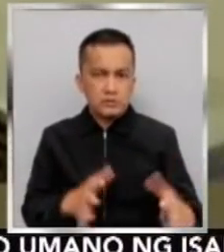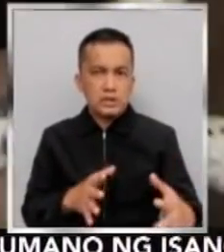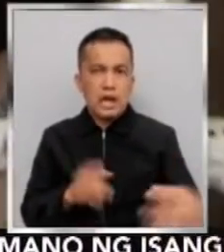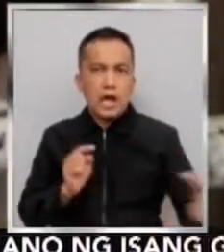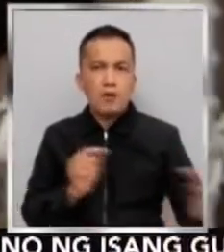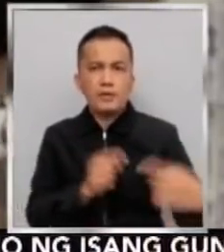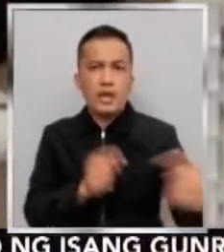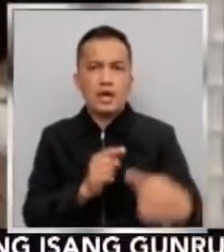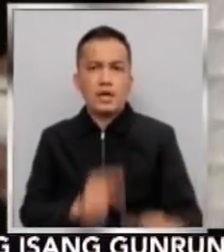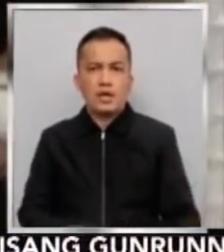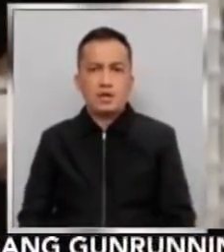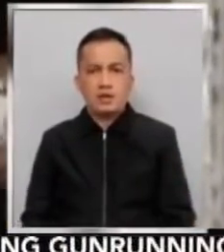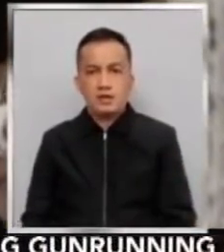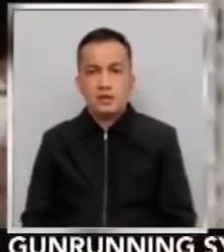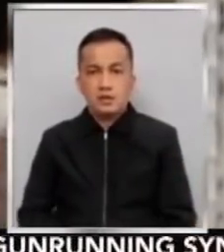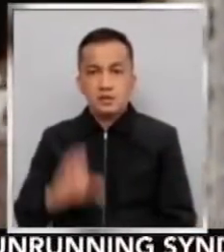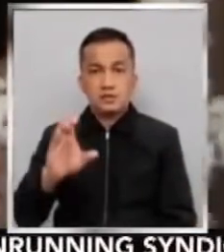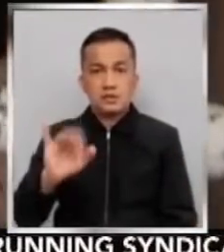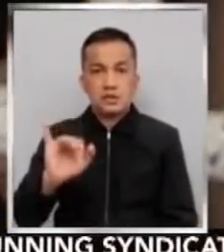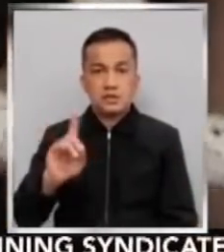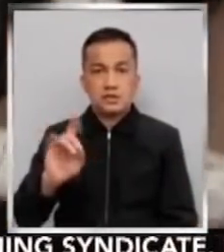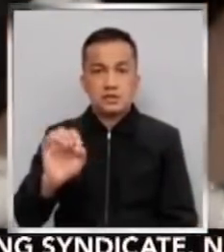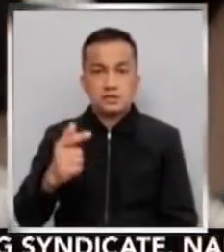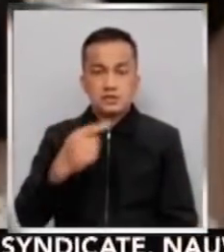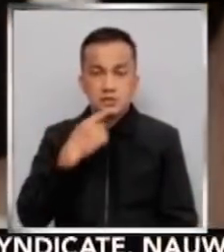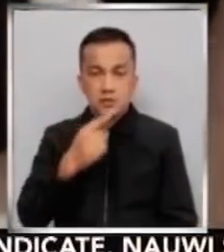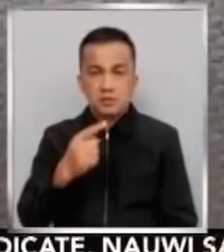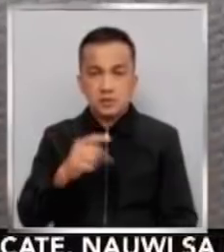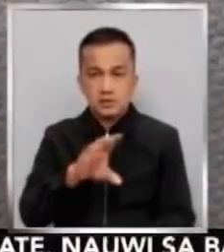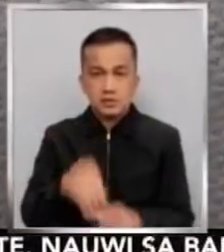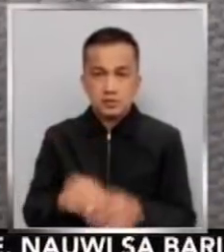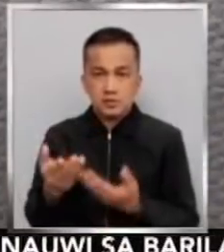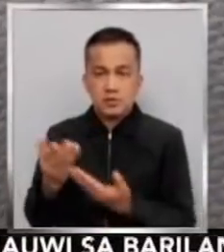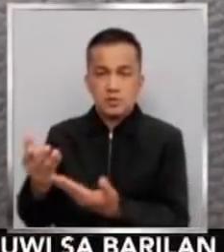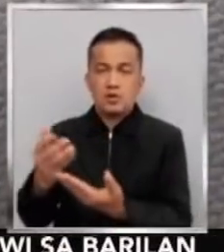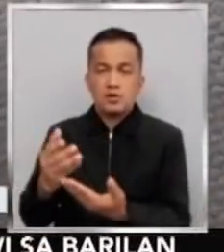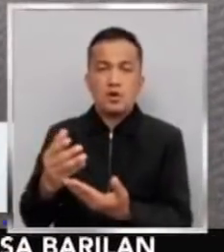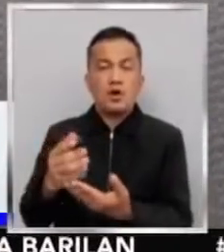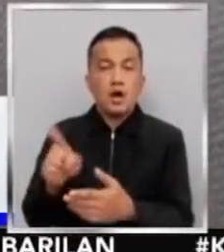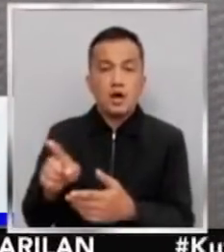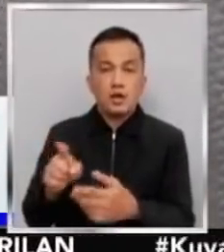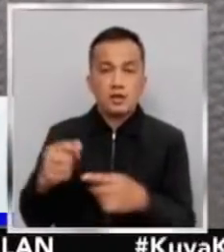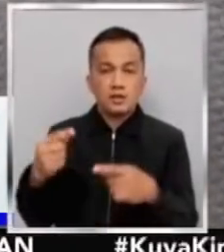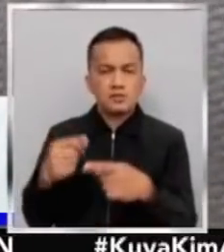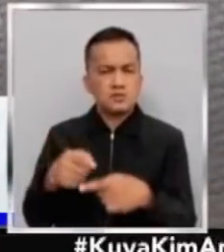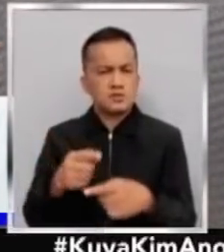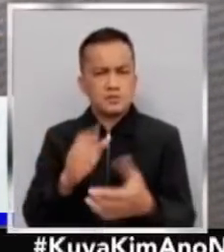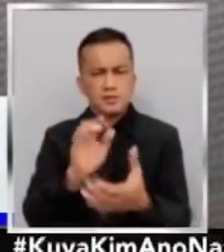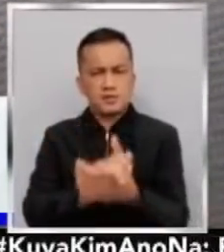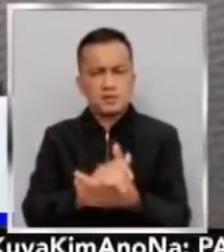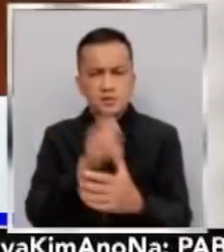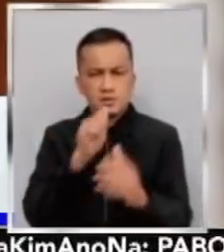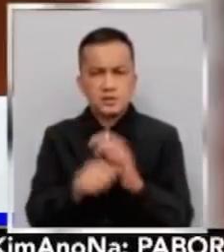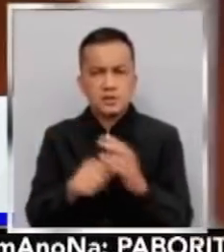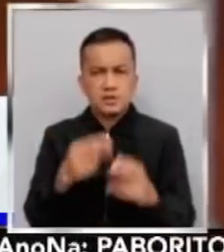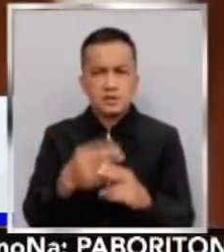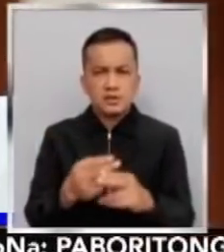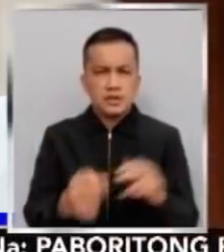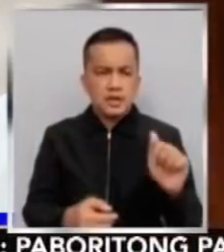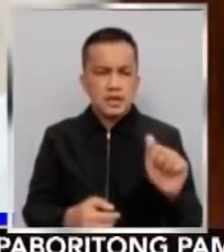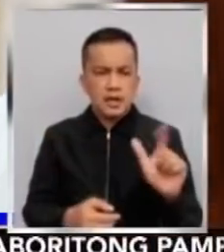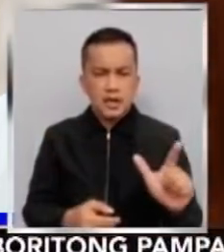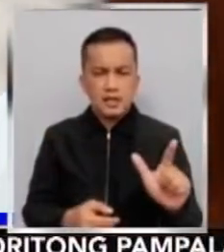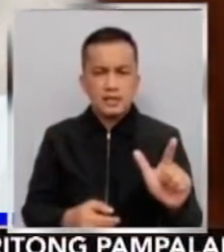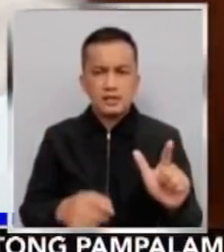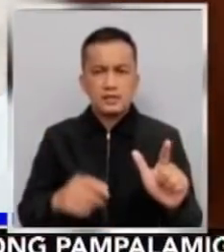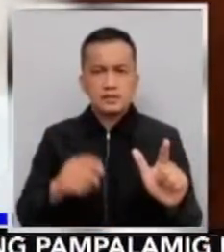CIDG, kabilang sa mga nagain ng reklamo laban kay Wall, ang mag-asawang itatago namin sa pangalang Al at DC na nakainkwentro